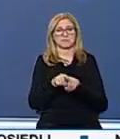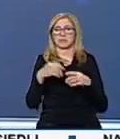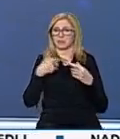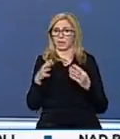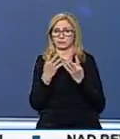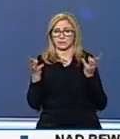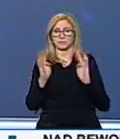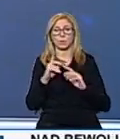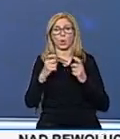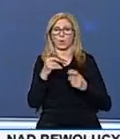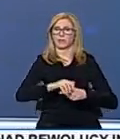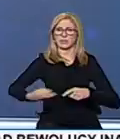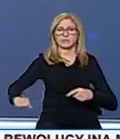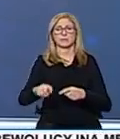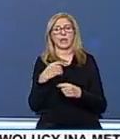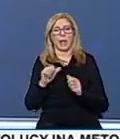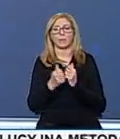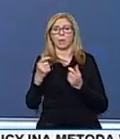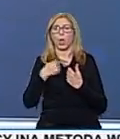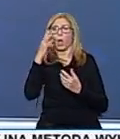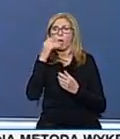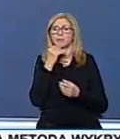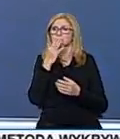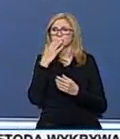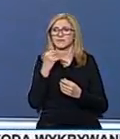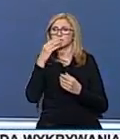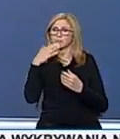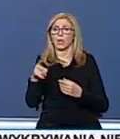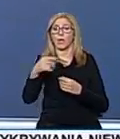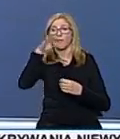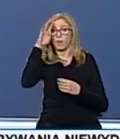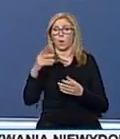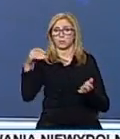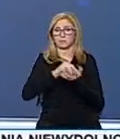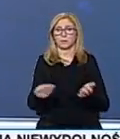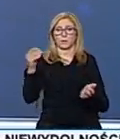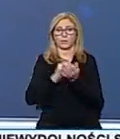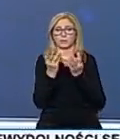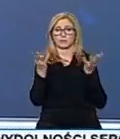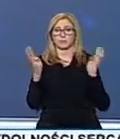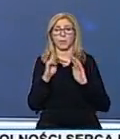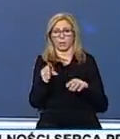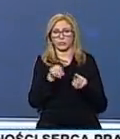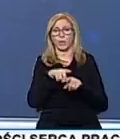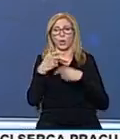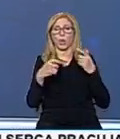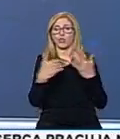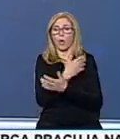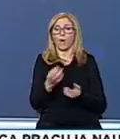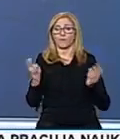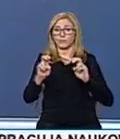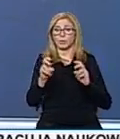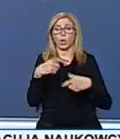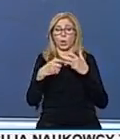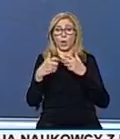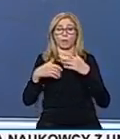Na wprowadzenie restrykcji pozwala ustawa krajobrazowa. W Łodzi płotów wciąż przybywa. Grodzi się już nie tylko nowo powstające